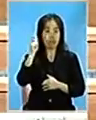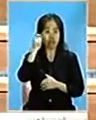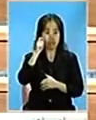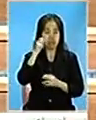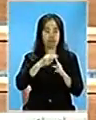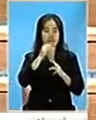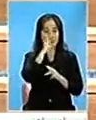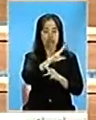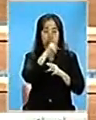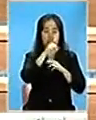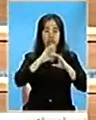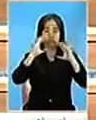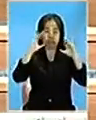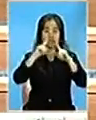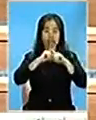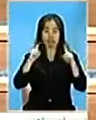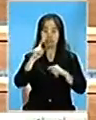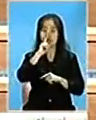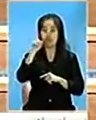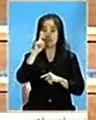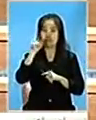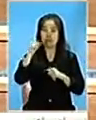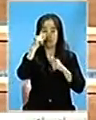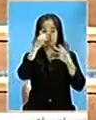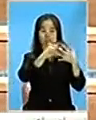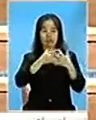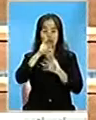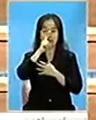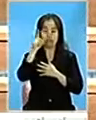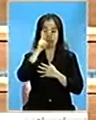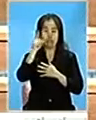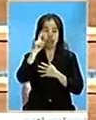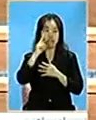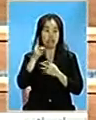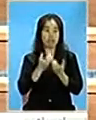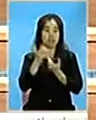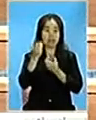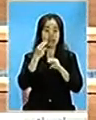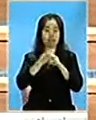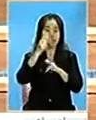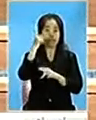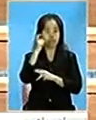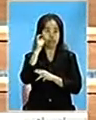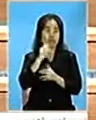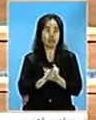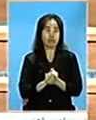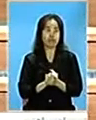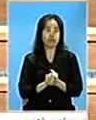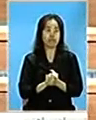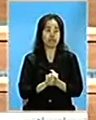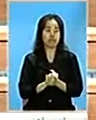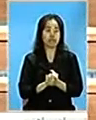าลแต่โจมตีสหรัฐอเมริกาอย่างยับเยินอย่างเสียหายและทน